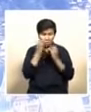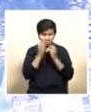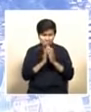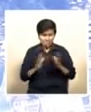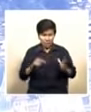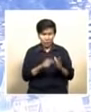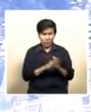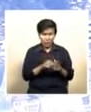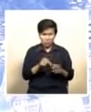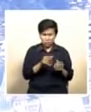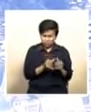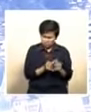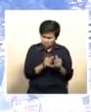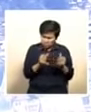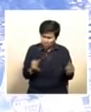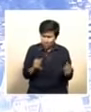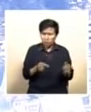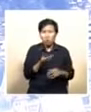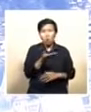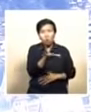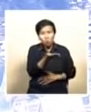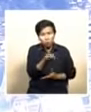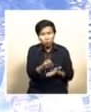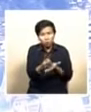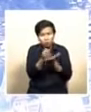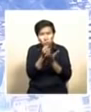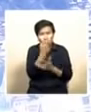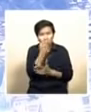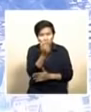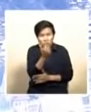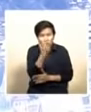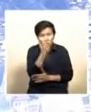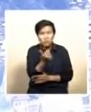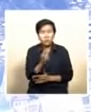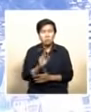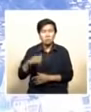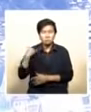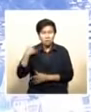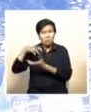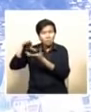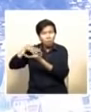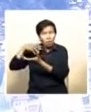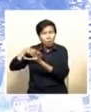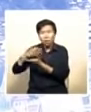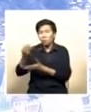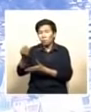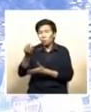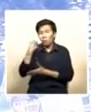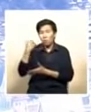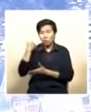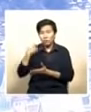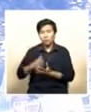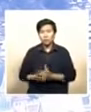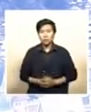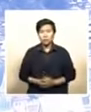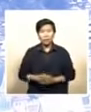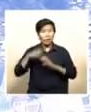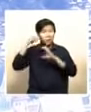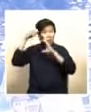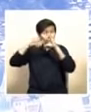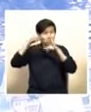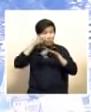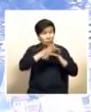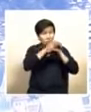อแพร่เชื้อโรคได้อันนี้เป็นข้อที่หนึ่งข้อที่สองที่ได้มีการพูดกันในวันนี้ก็คือเรื่องแผนการจ่